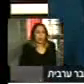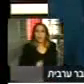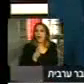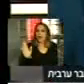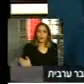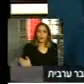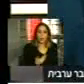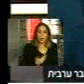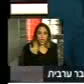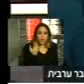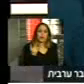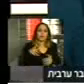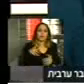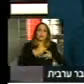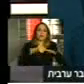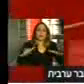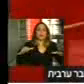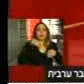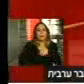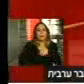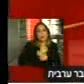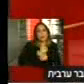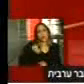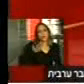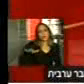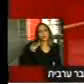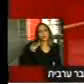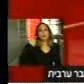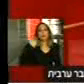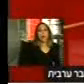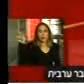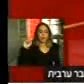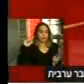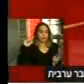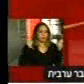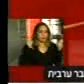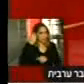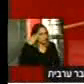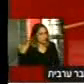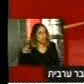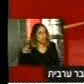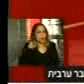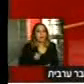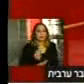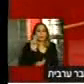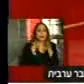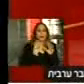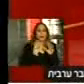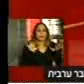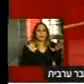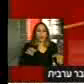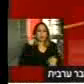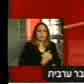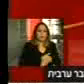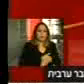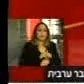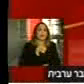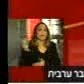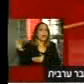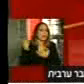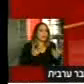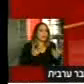תופסים תאוצה בתוך סעודיה, ואז הוא הופך באמת ללהיט. ב-2012 בית המלוכה מאתר אותו דרך פייסבוק, מזמין אותו